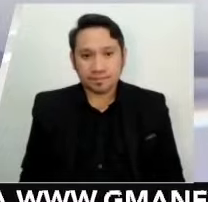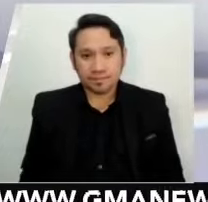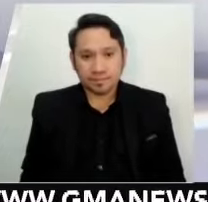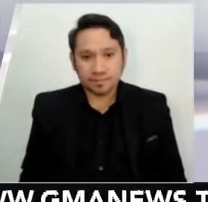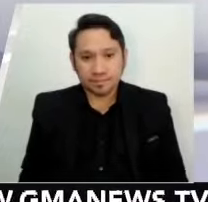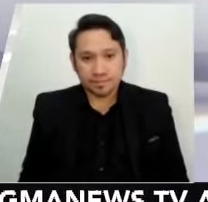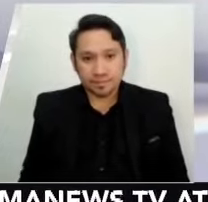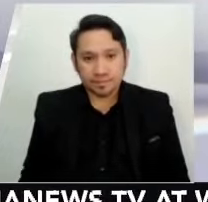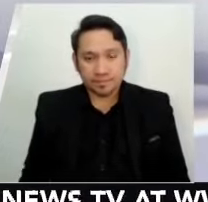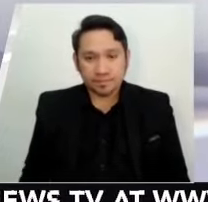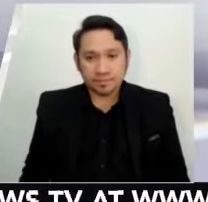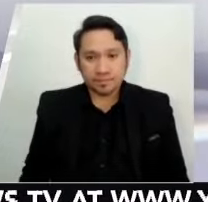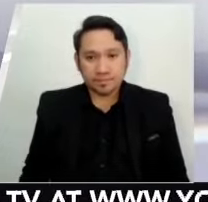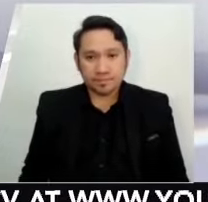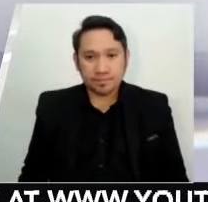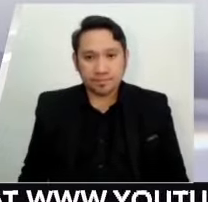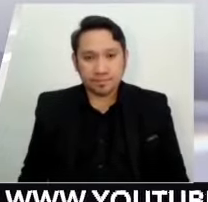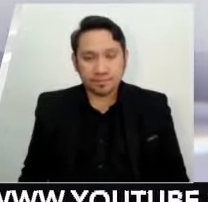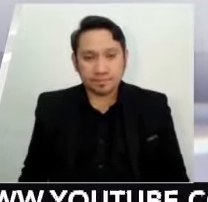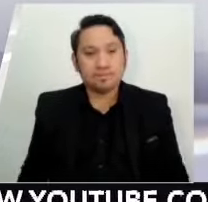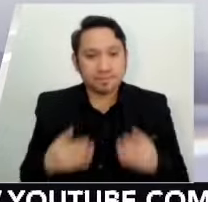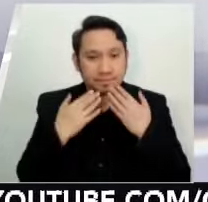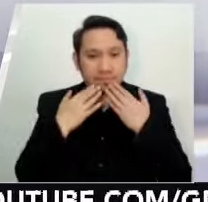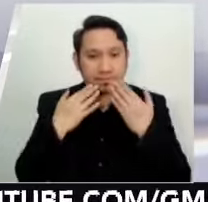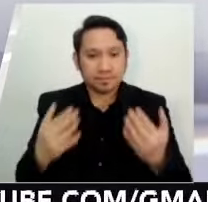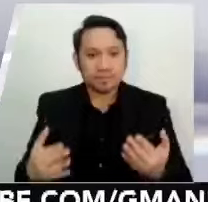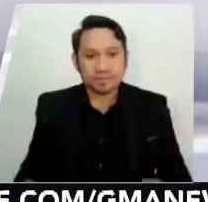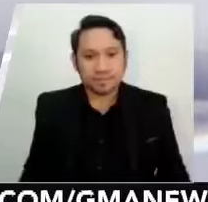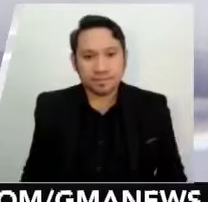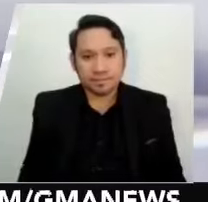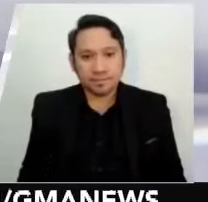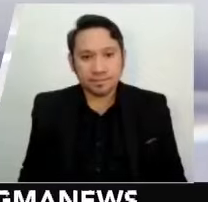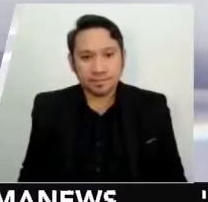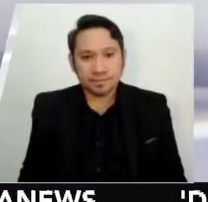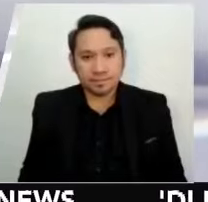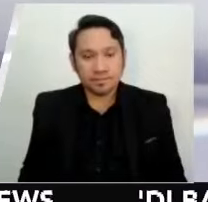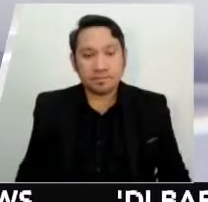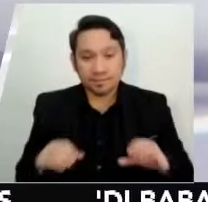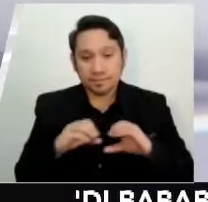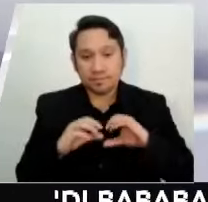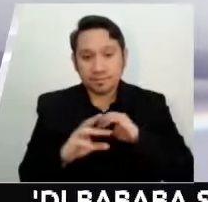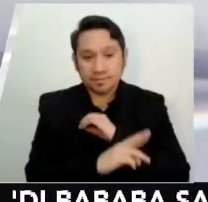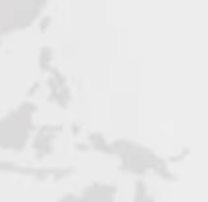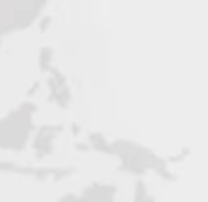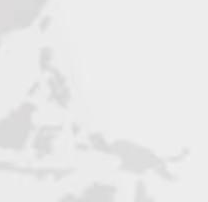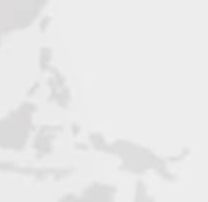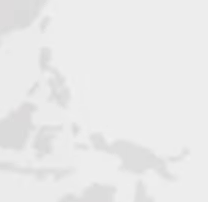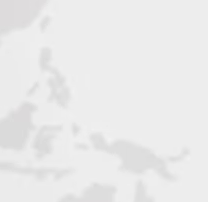Maraming salamat, Jasmine Gabriel Galvan ng GMA Regional TV.